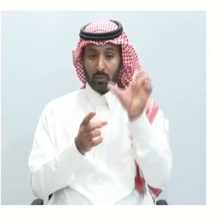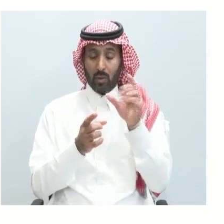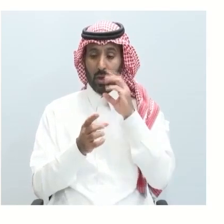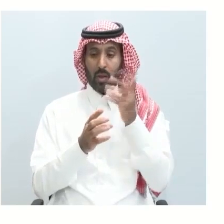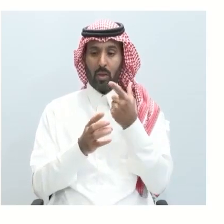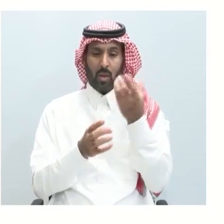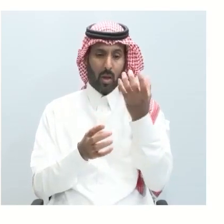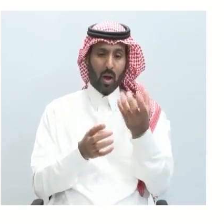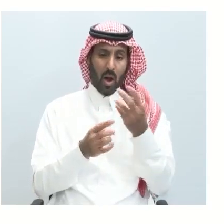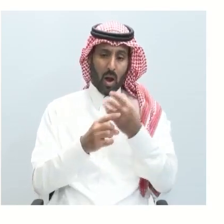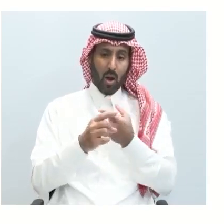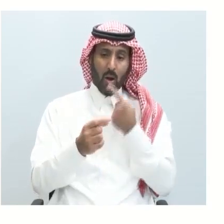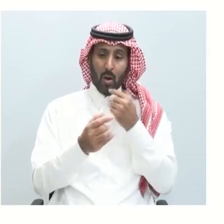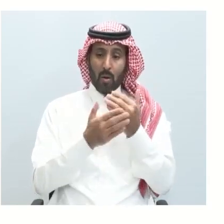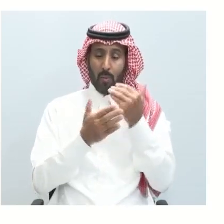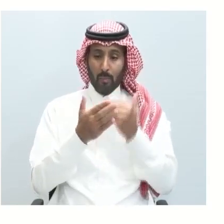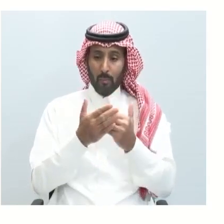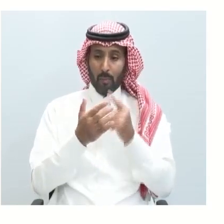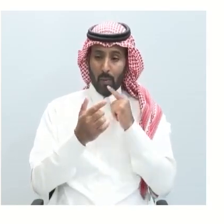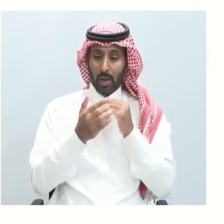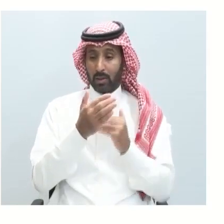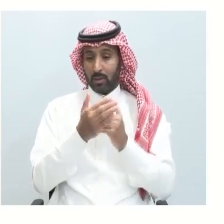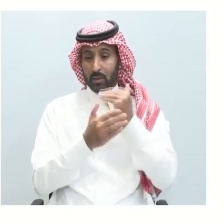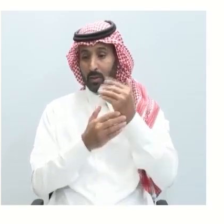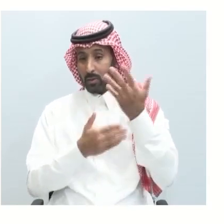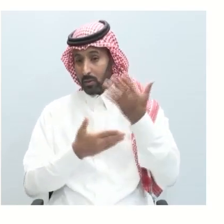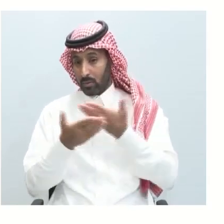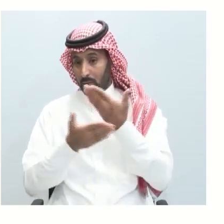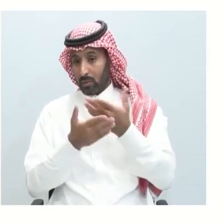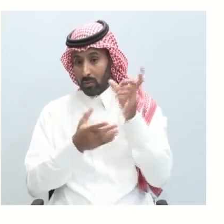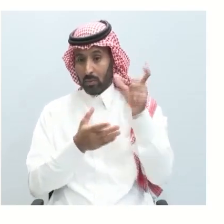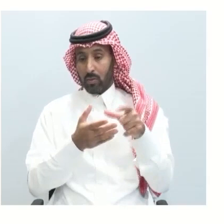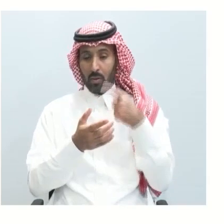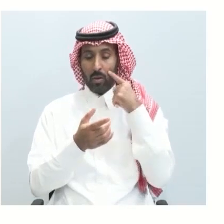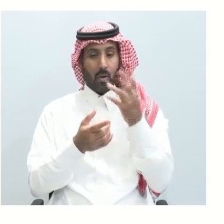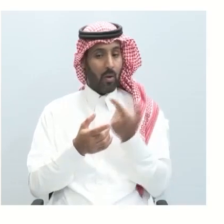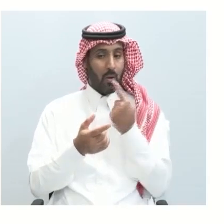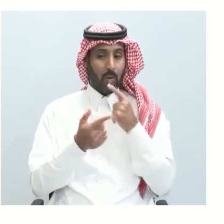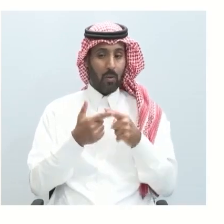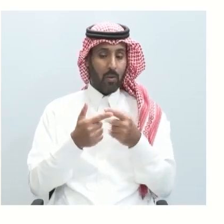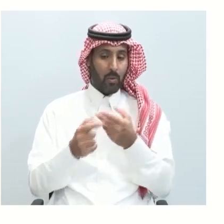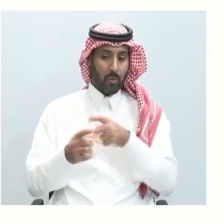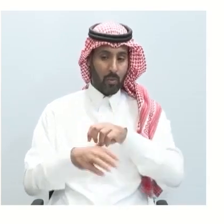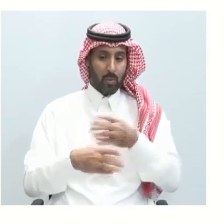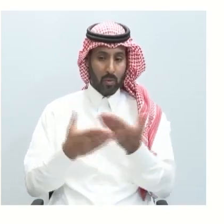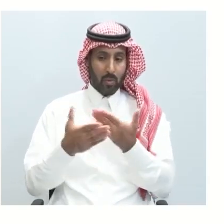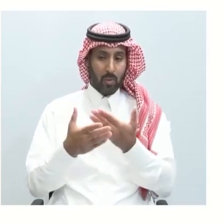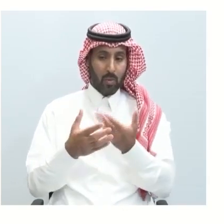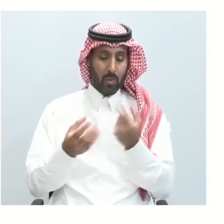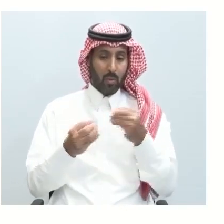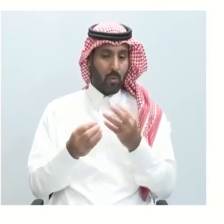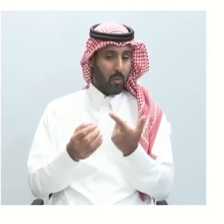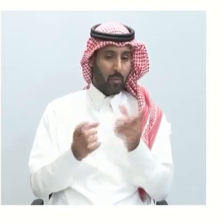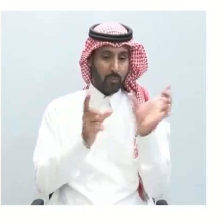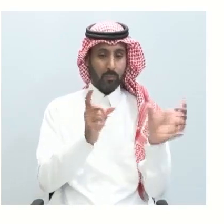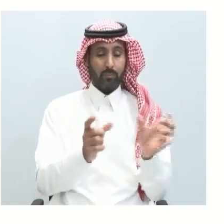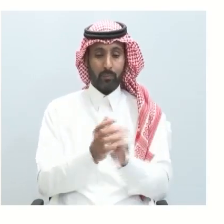النواتج في البسط وتركيز المتفاعلات في المقام حدد اين النواتج وحدد اين المتفاعلات هذه